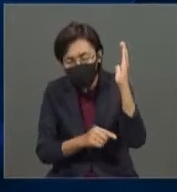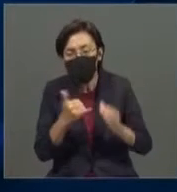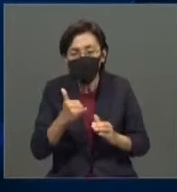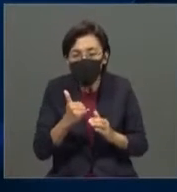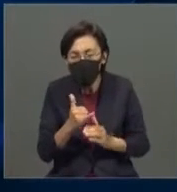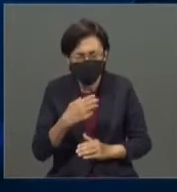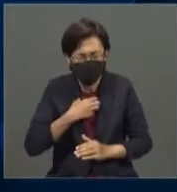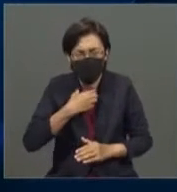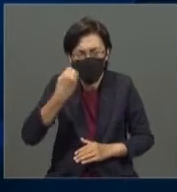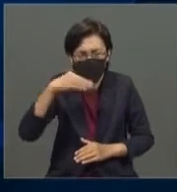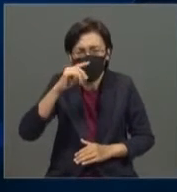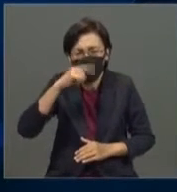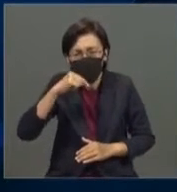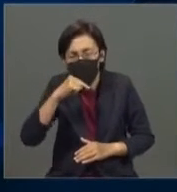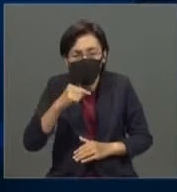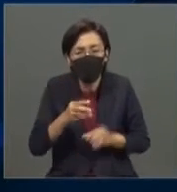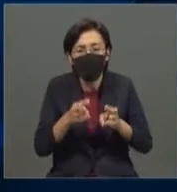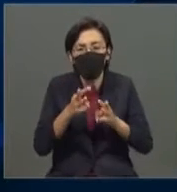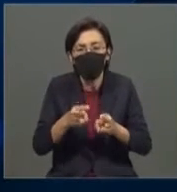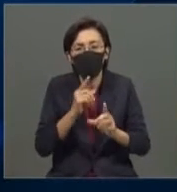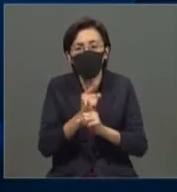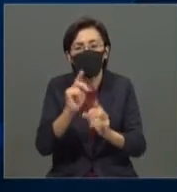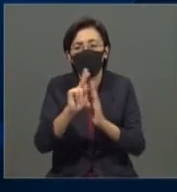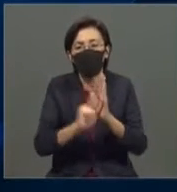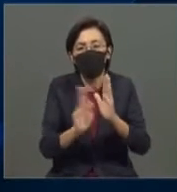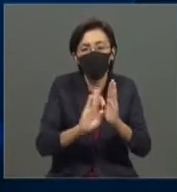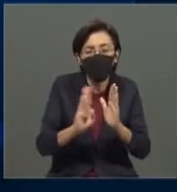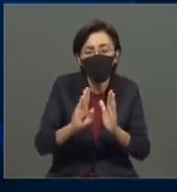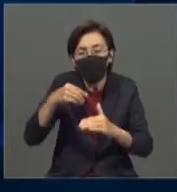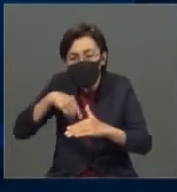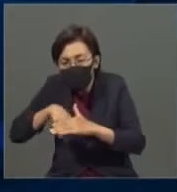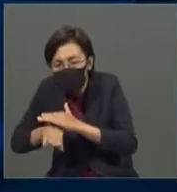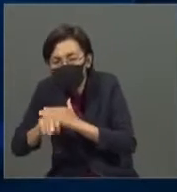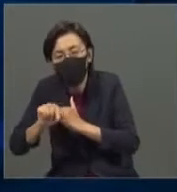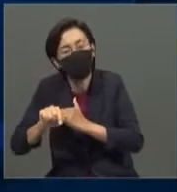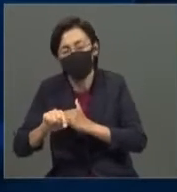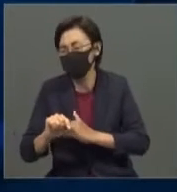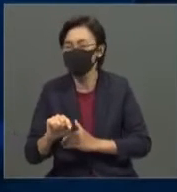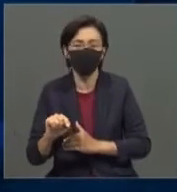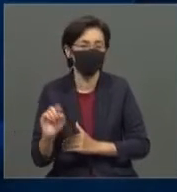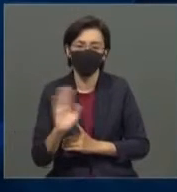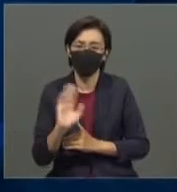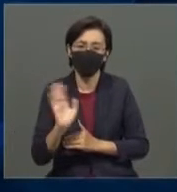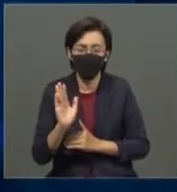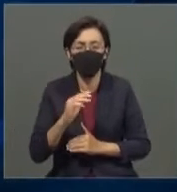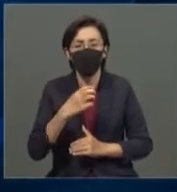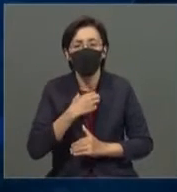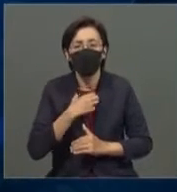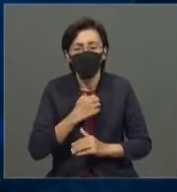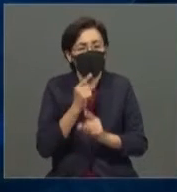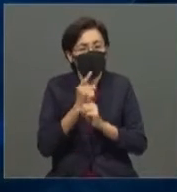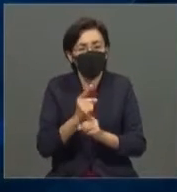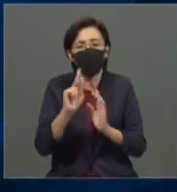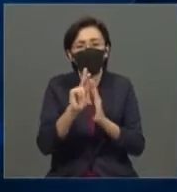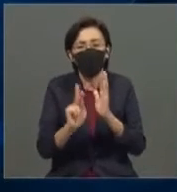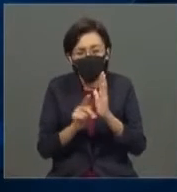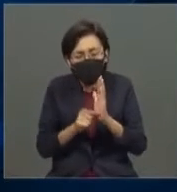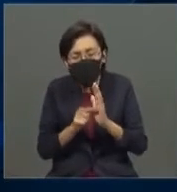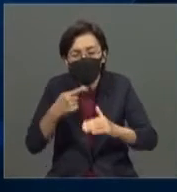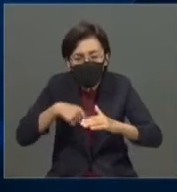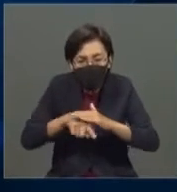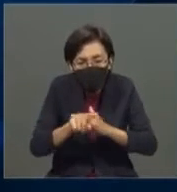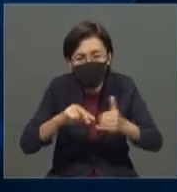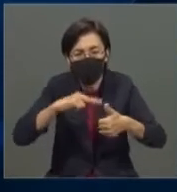แต่ว่าก็ยังเข้ามาในช่องทางธรรมชาติกันอยู่ก็ขอให้ท่านได้เข้ามาในช่องทางที่เป็นปกติเราจะได้ดูแลกันได้อย่างดีน